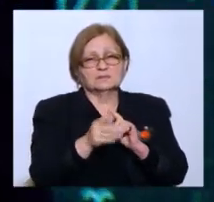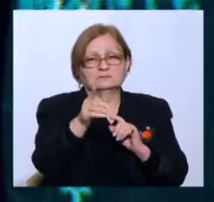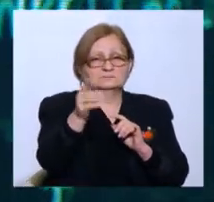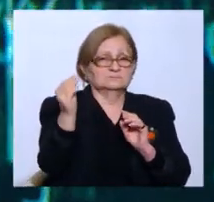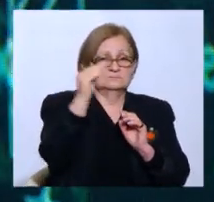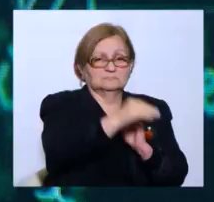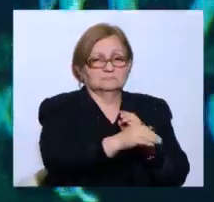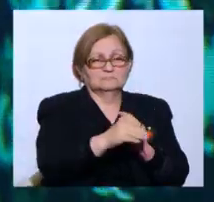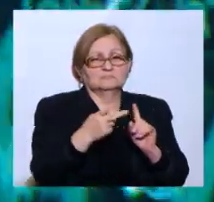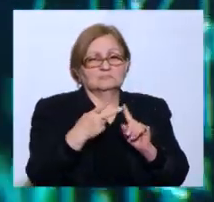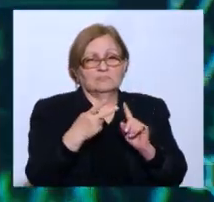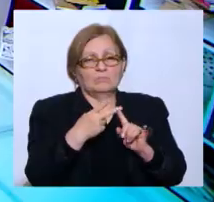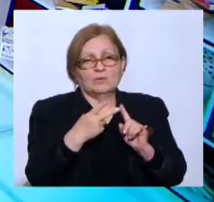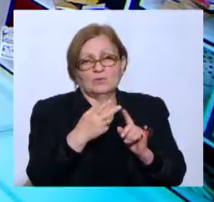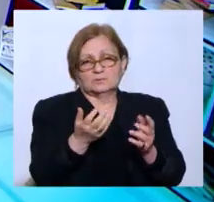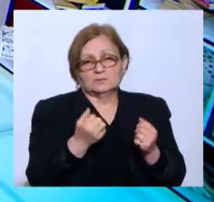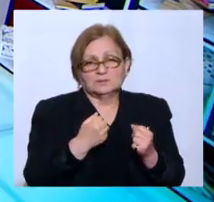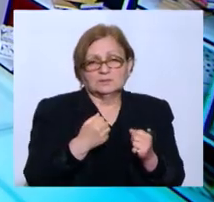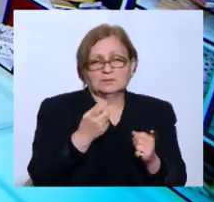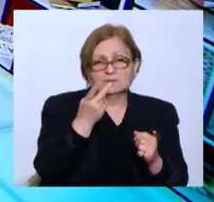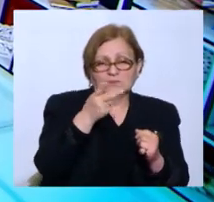ფორმულას, მივიღებთ მეორე ფორმულას,